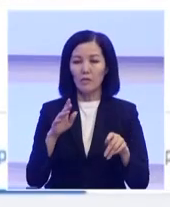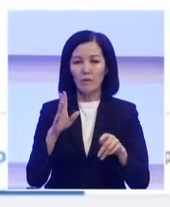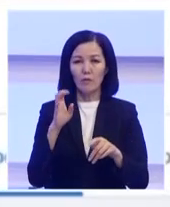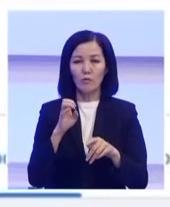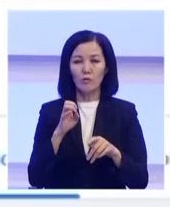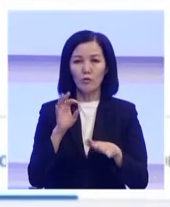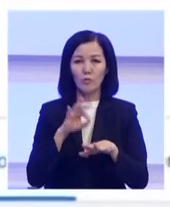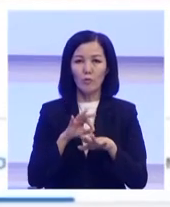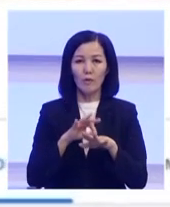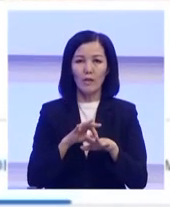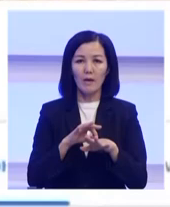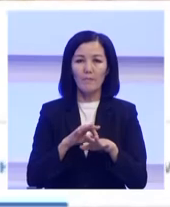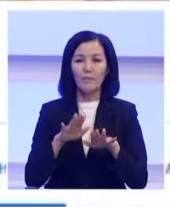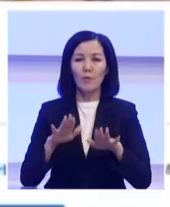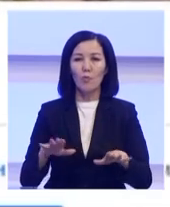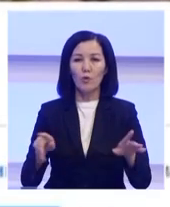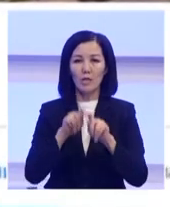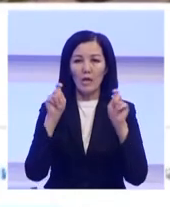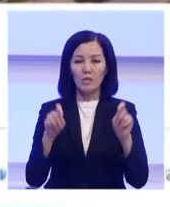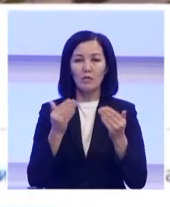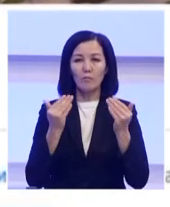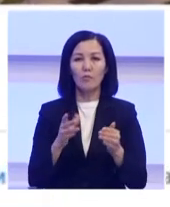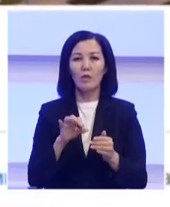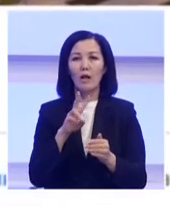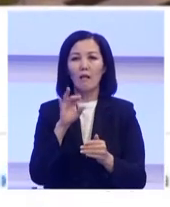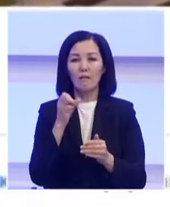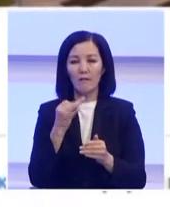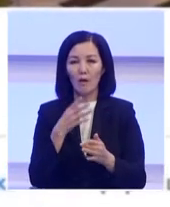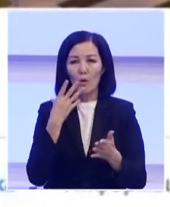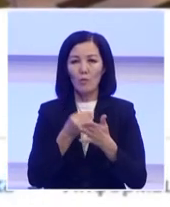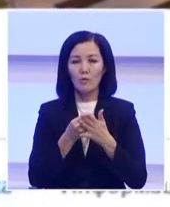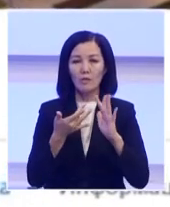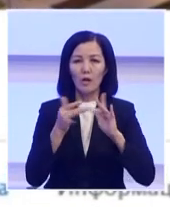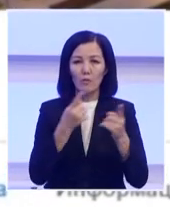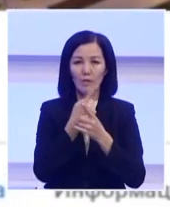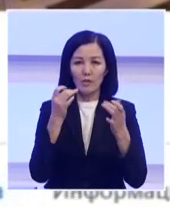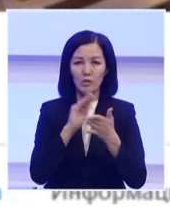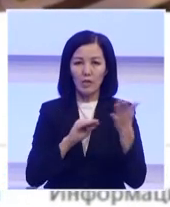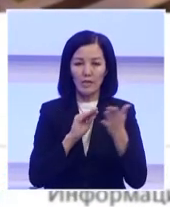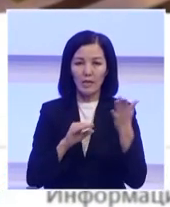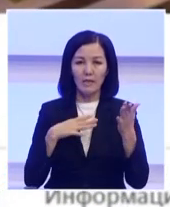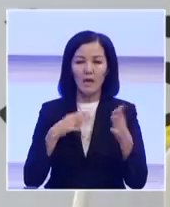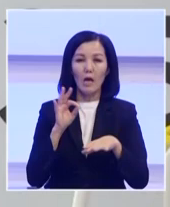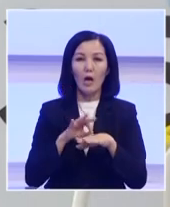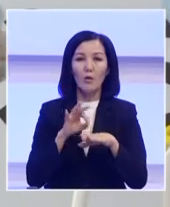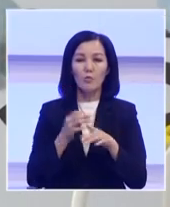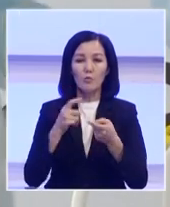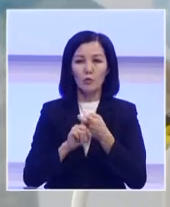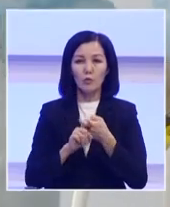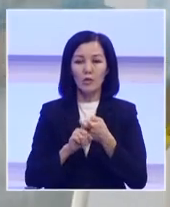қосымша провизорлық орын ашылды. Бұл туралы Алтай Көлгітов өзінің әлеуметтік желісінде жазды. Енді симптомсыз ауру